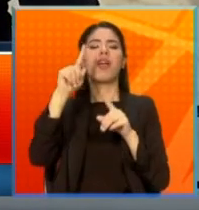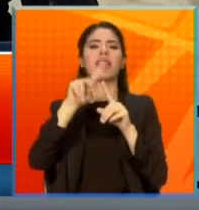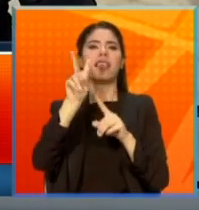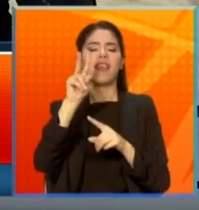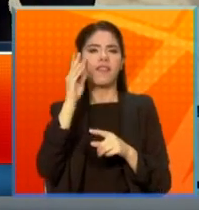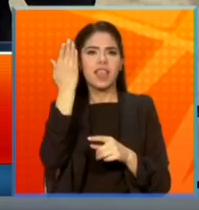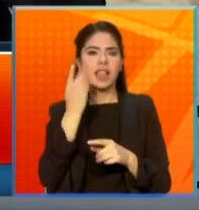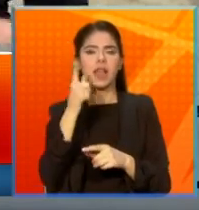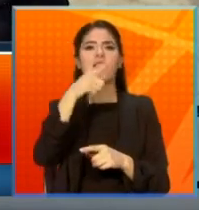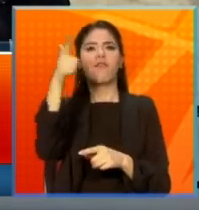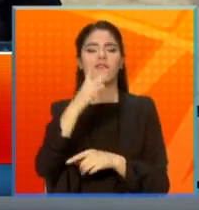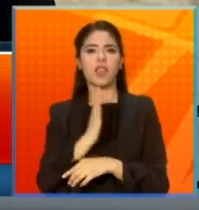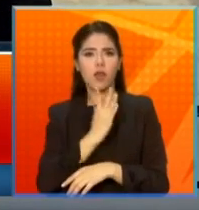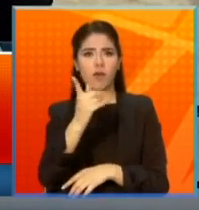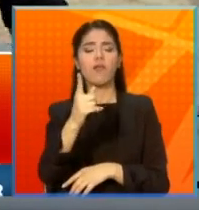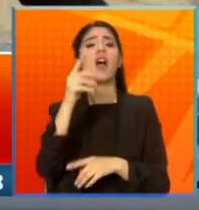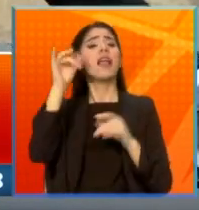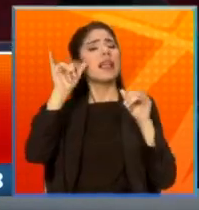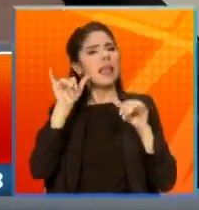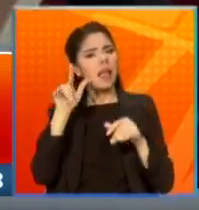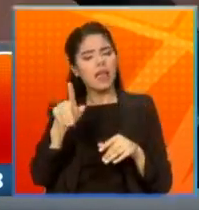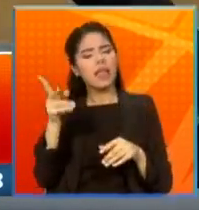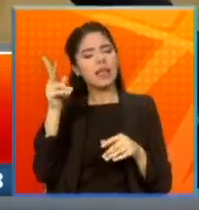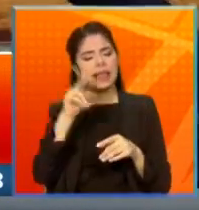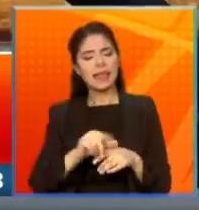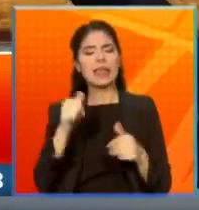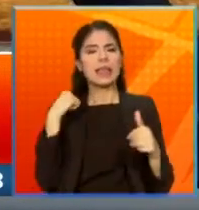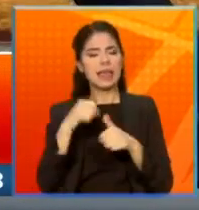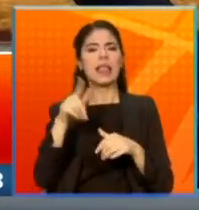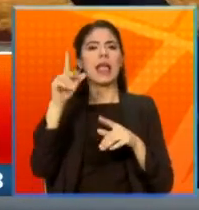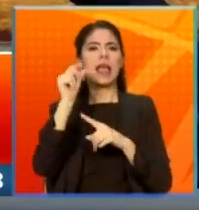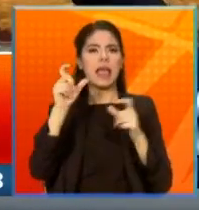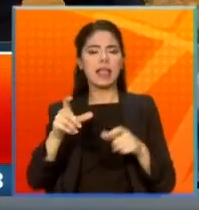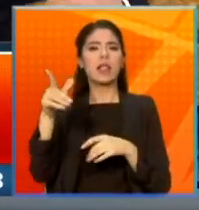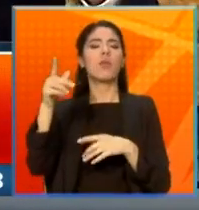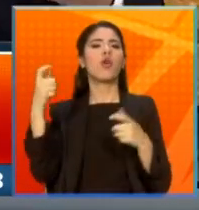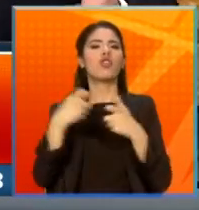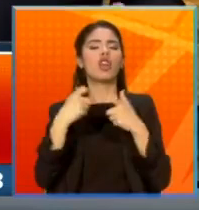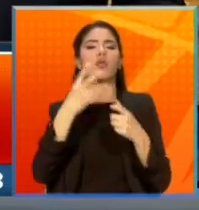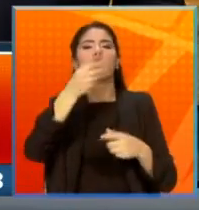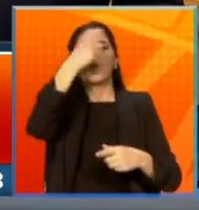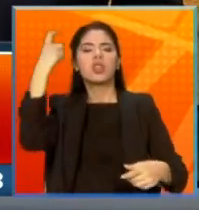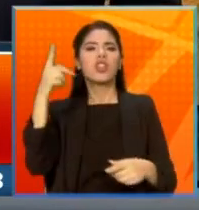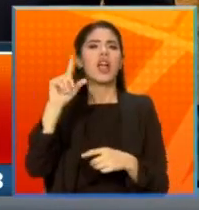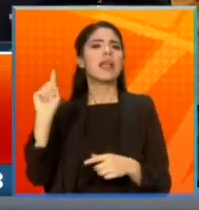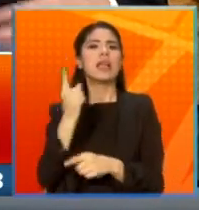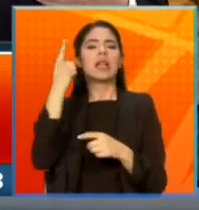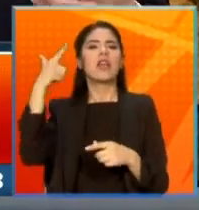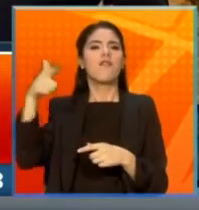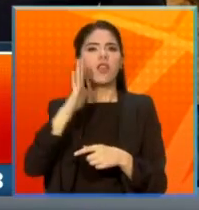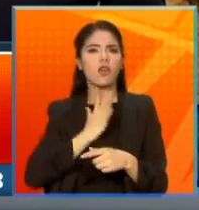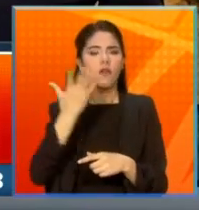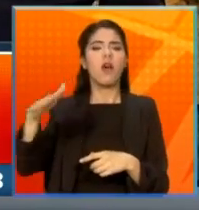birazdan ekranlarınızda. Yine İdlib'de sahada yaşanan çatışmalar çok sıcak. İlginç görüntüler kayda geçiyor. Hele hele